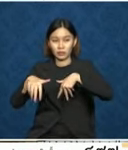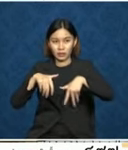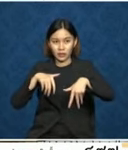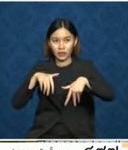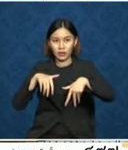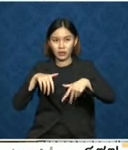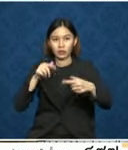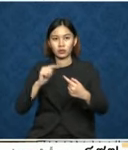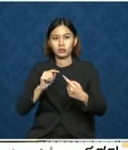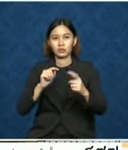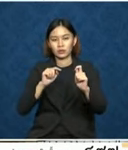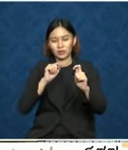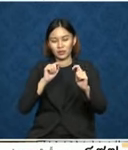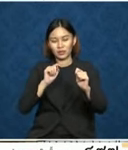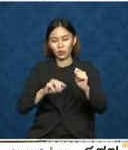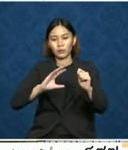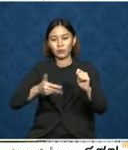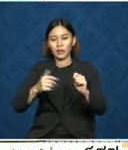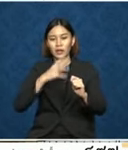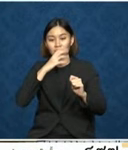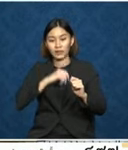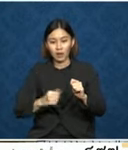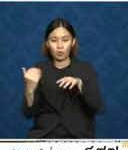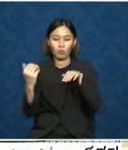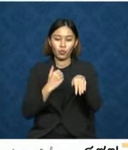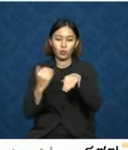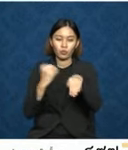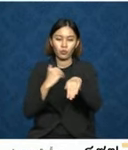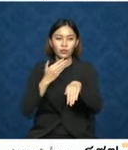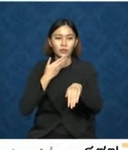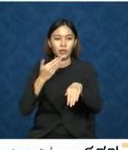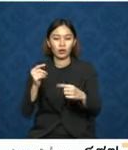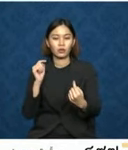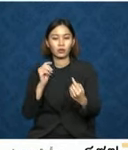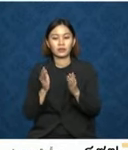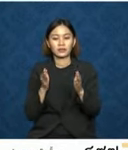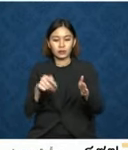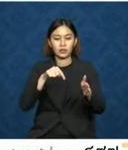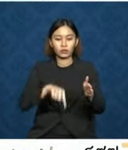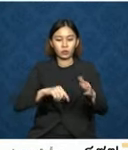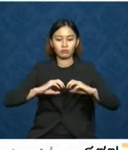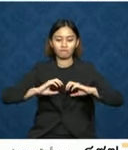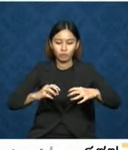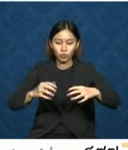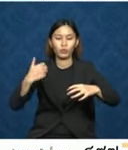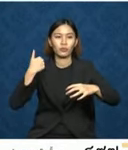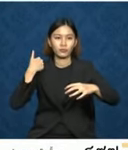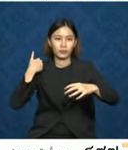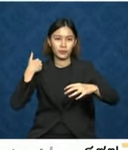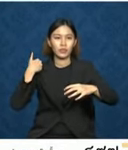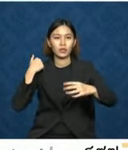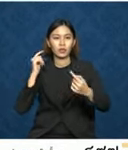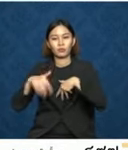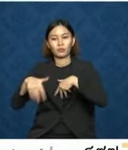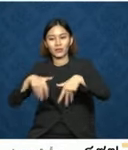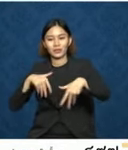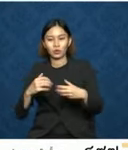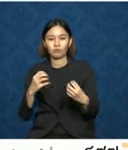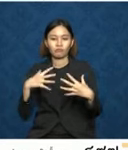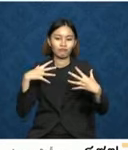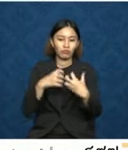ก็ชาวบ้านสะอาดตำบลเมืองเก่าใช้สัญจรไปมาเป็นประจำนะครับถนนเส้นนี้มีความชำรุดนะครับเป็นหลุมเป็นบ่อซึ่งพี่น้องประชาชนได้รับ